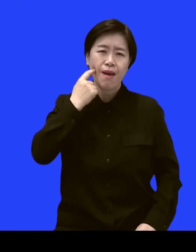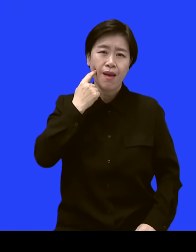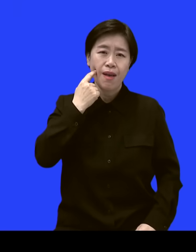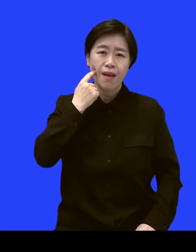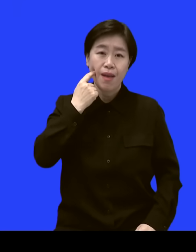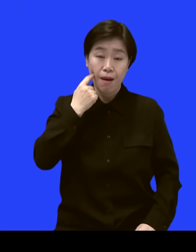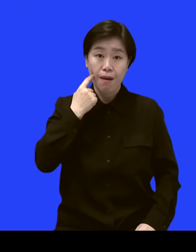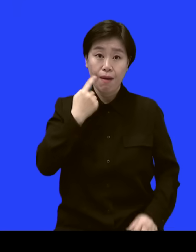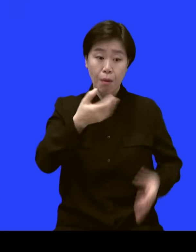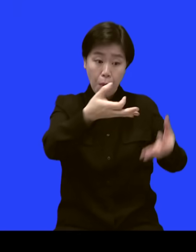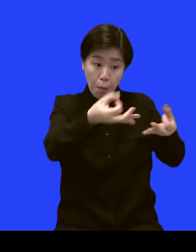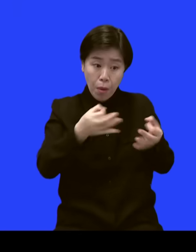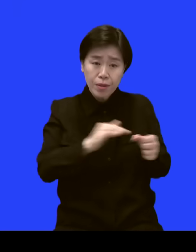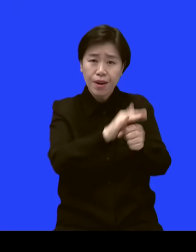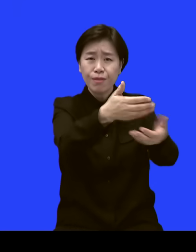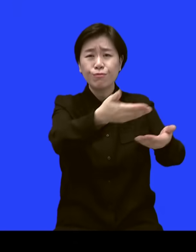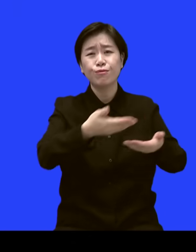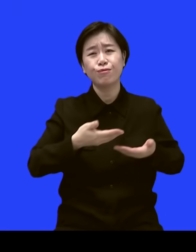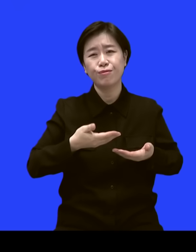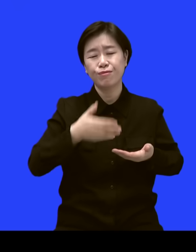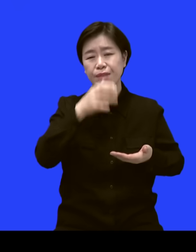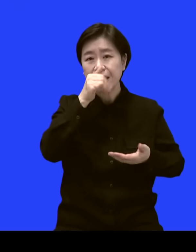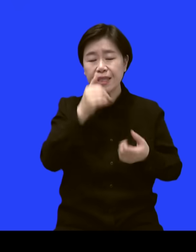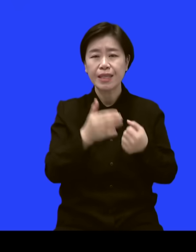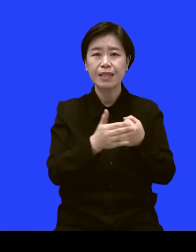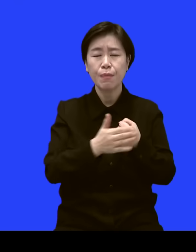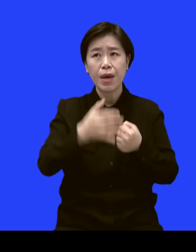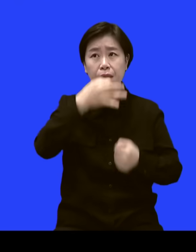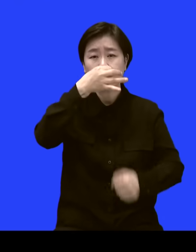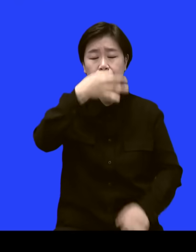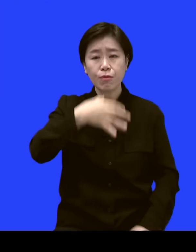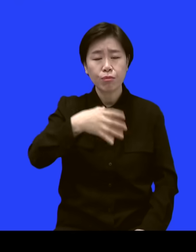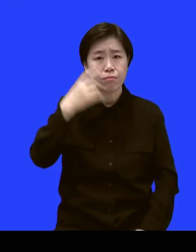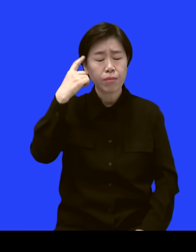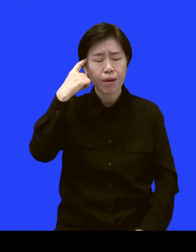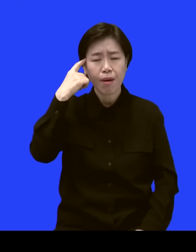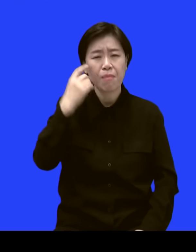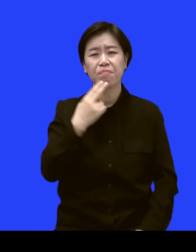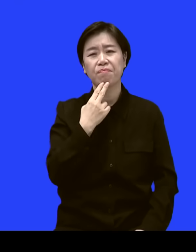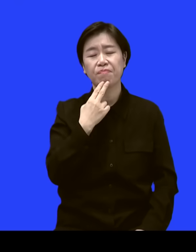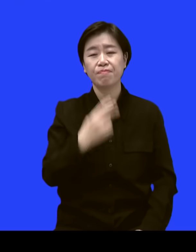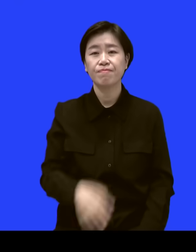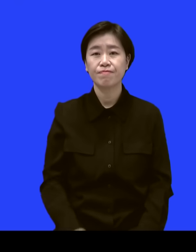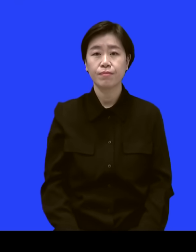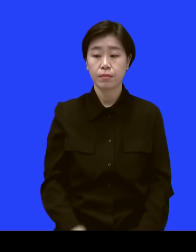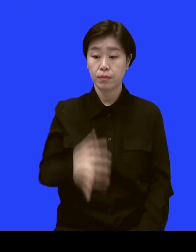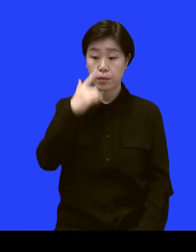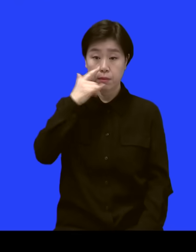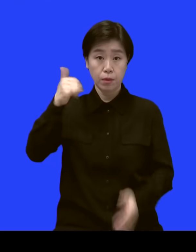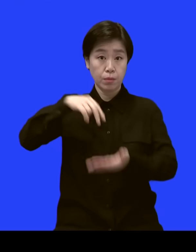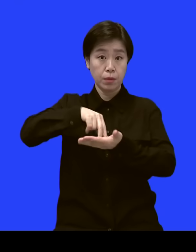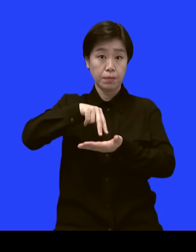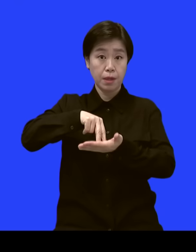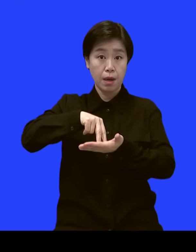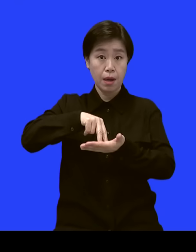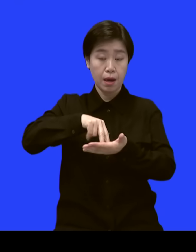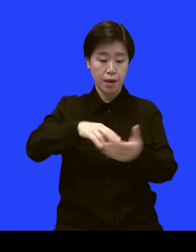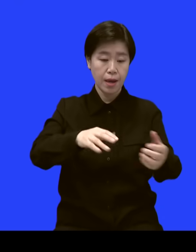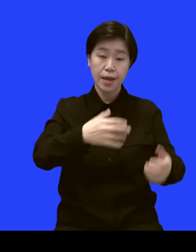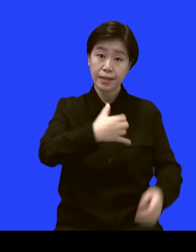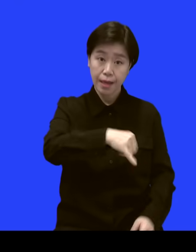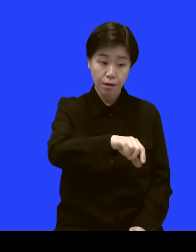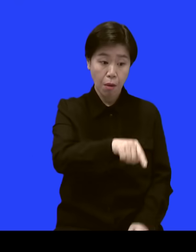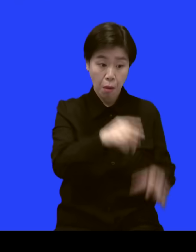너무 사랑해주는 물론 부모가 아이를 사랑하지만 네. 자녀도 맞아요. 자녀도